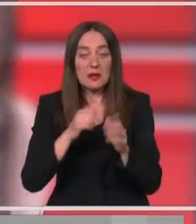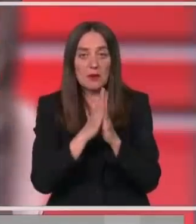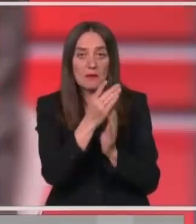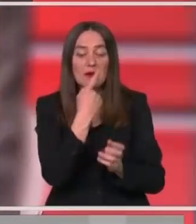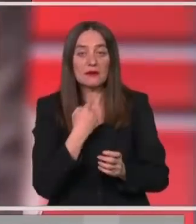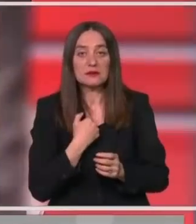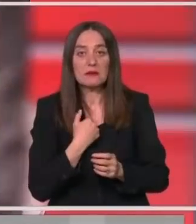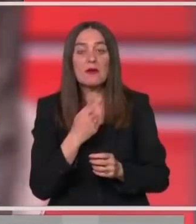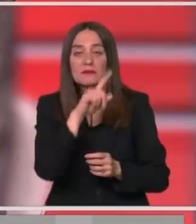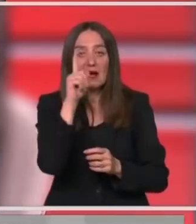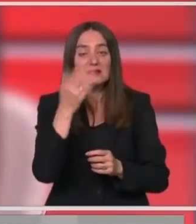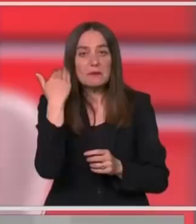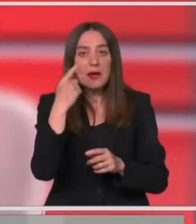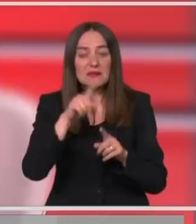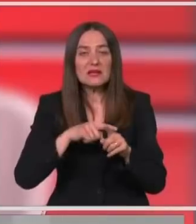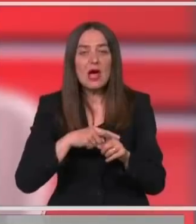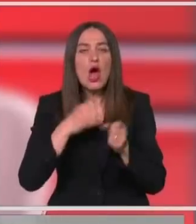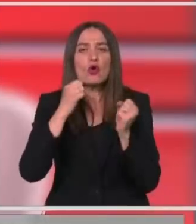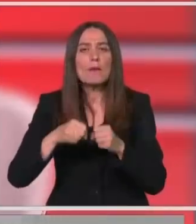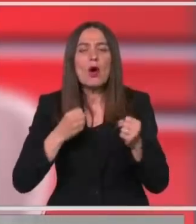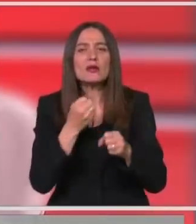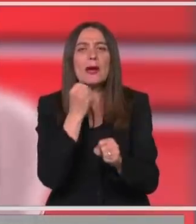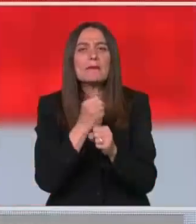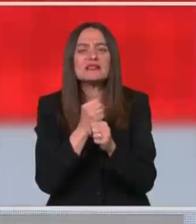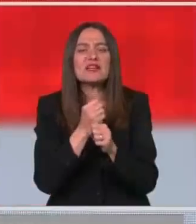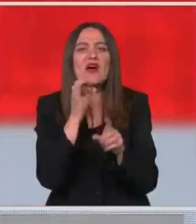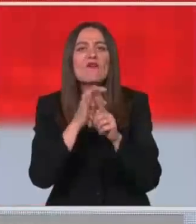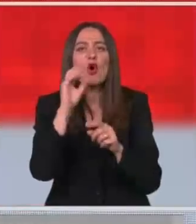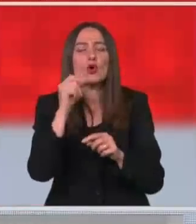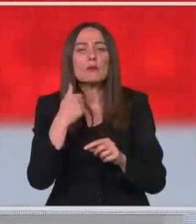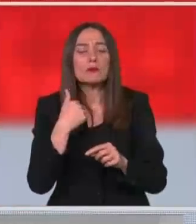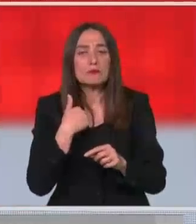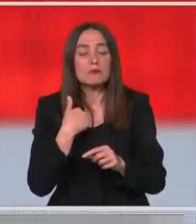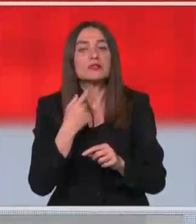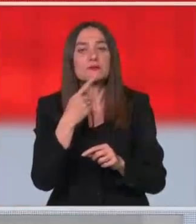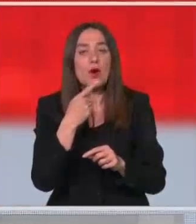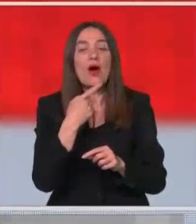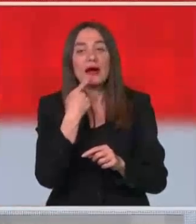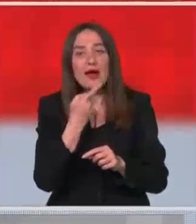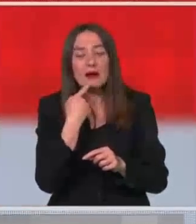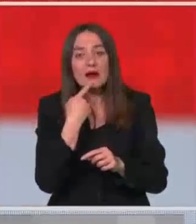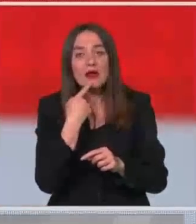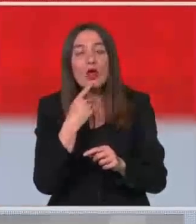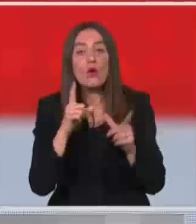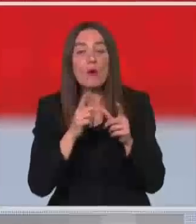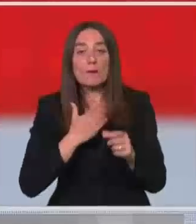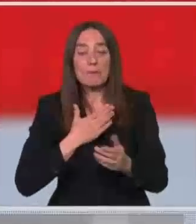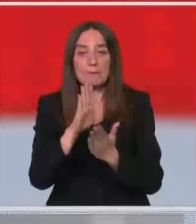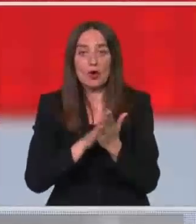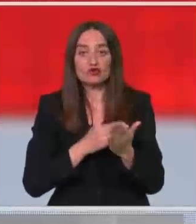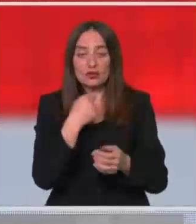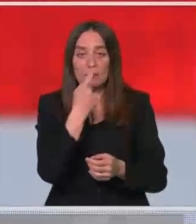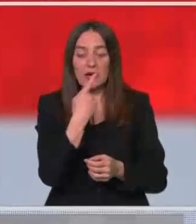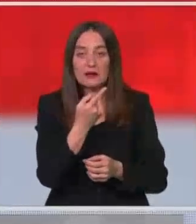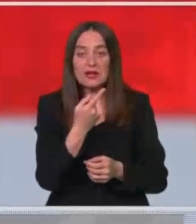Da li ste pre mesec dana na Koponik Biznis Forumu pričali o ovome? Pomenuli smo u mom uvodnom izlaganju,